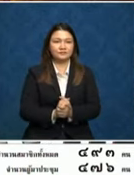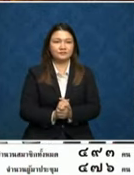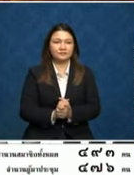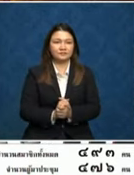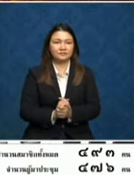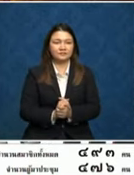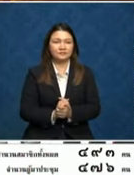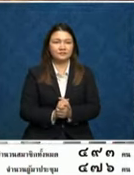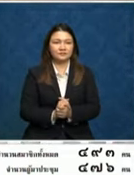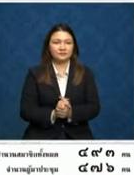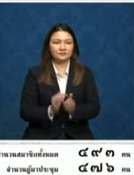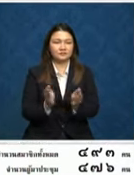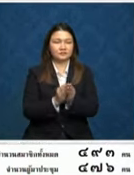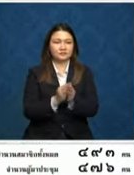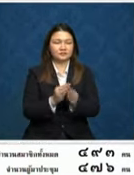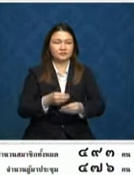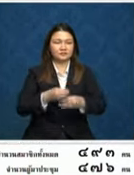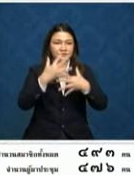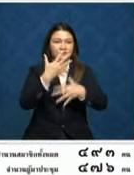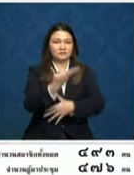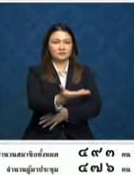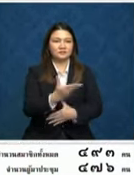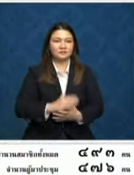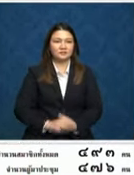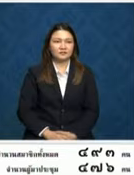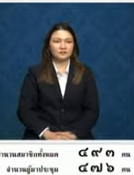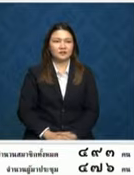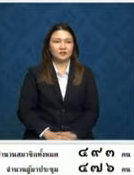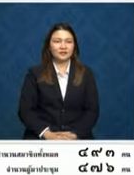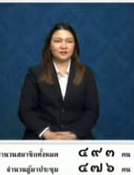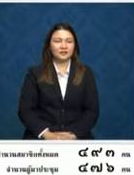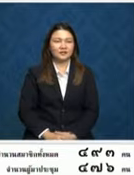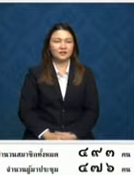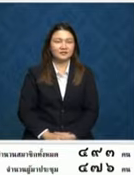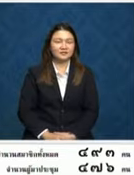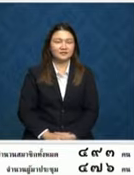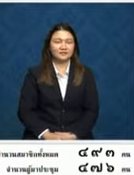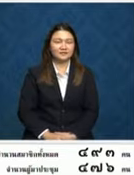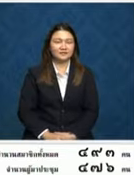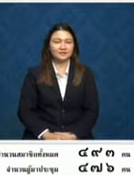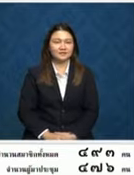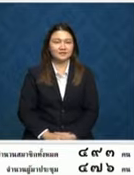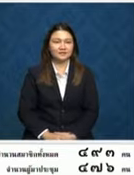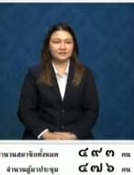านผลแล้วนะครับนะรายงานผลแล้วนะครับว่ามีผู้เข้าประชุม